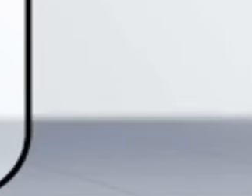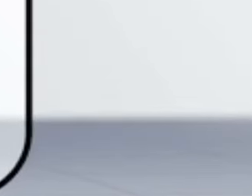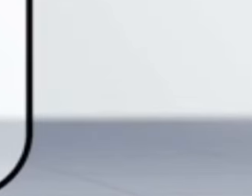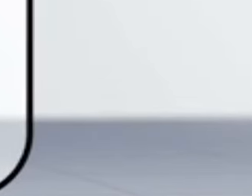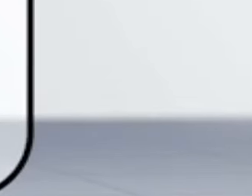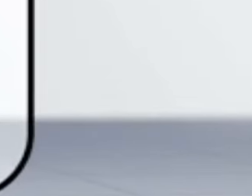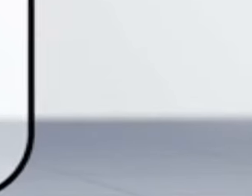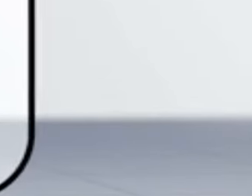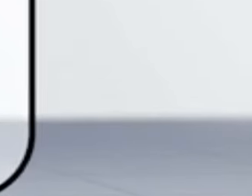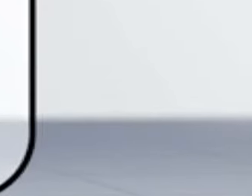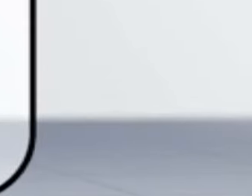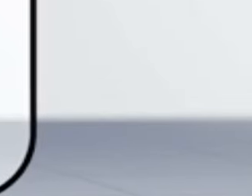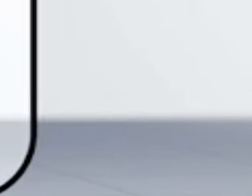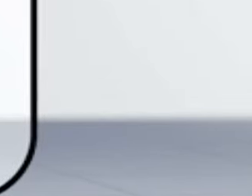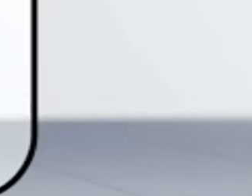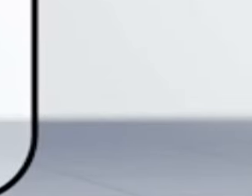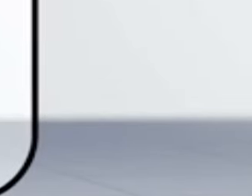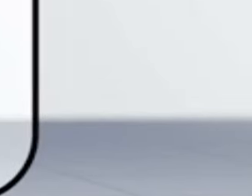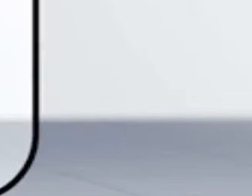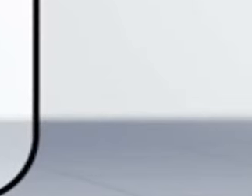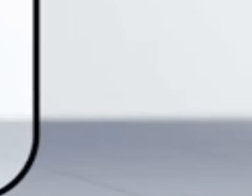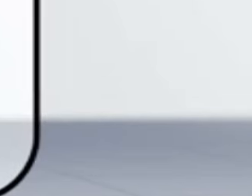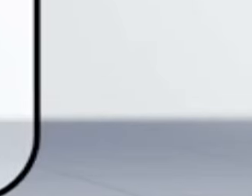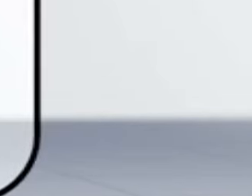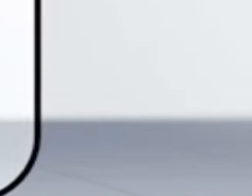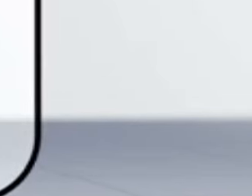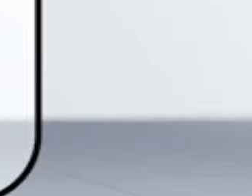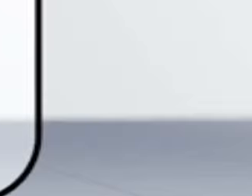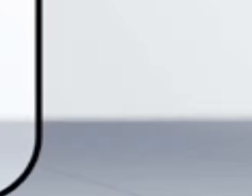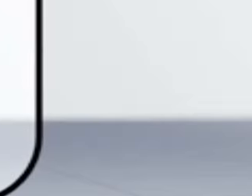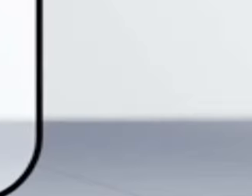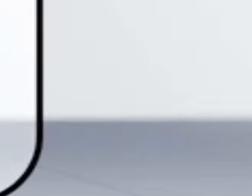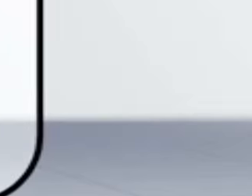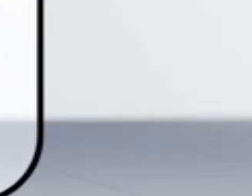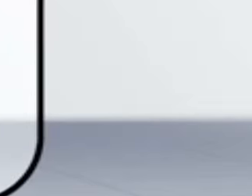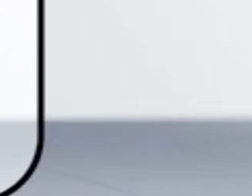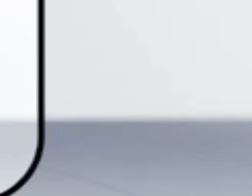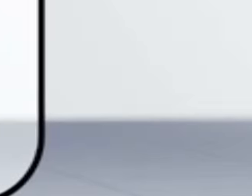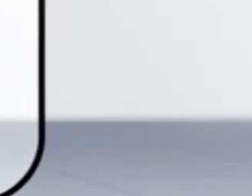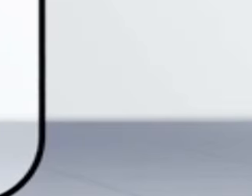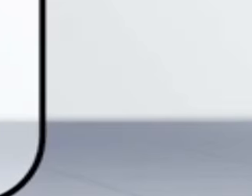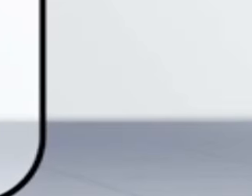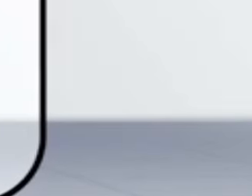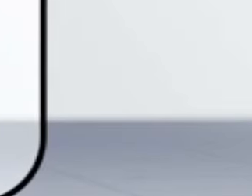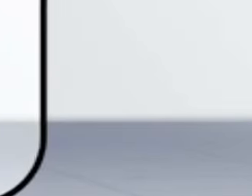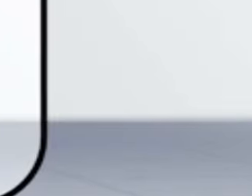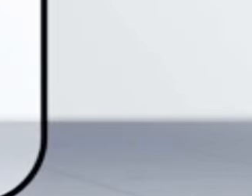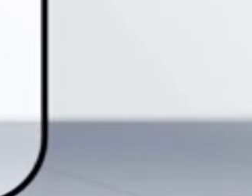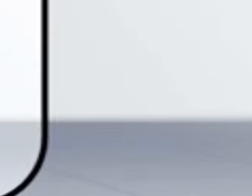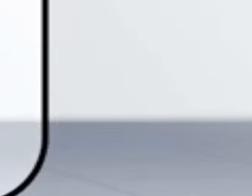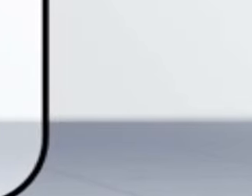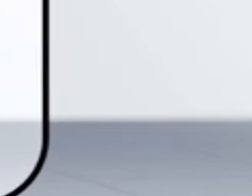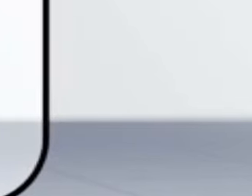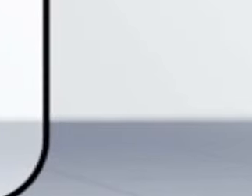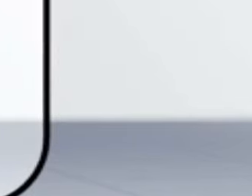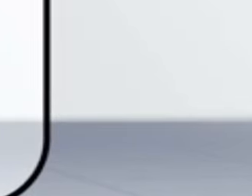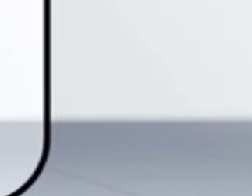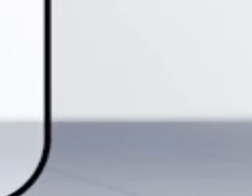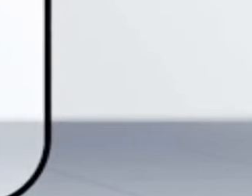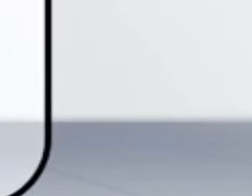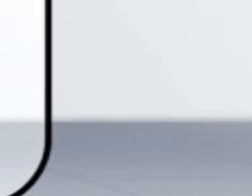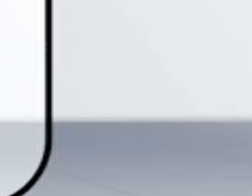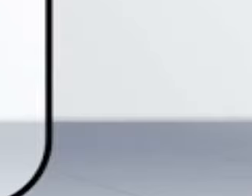tume imeridhishwa na hoja 3 kati ya 5 zilizofikishwa kwa JSC na misururu ya mikutano imedhihirisha sababu za kuondolewa